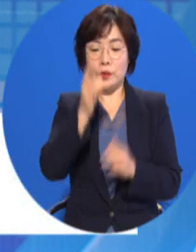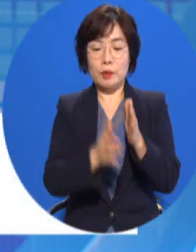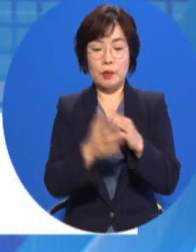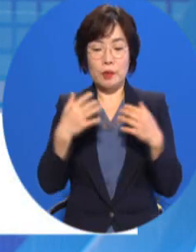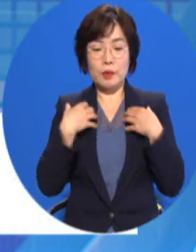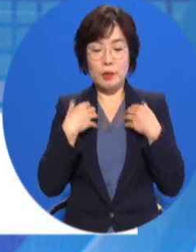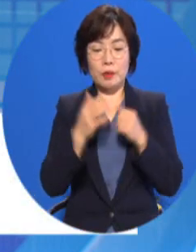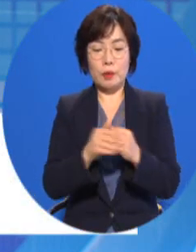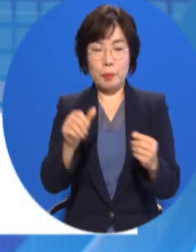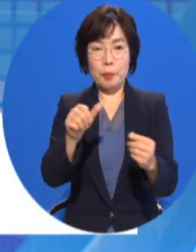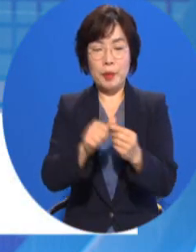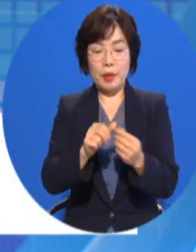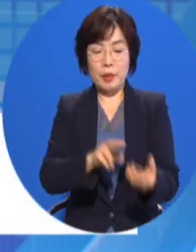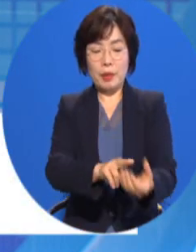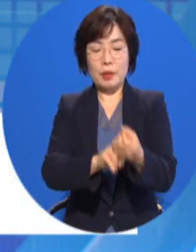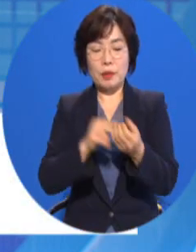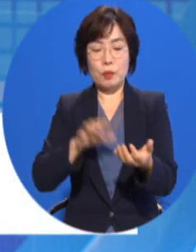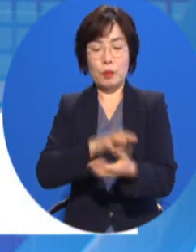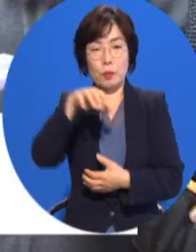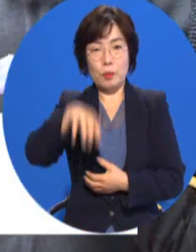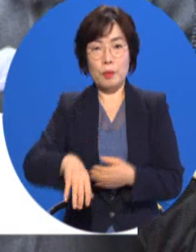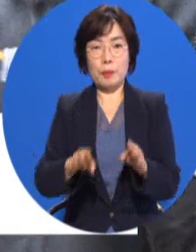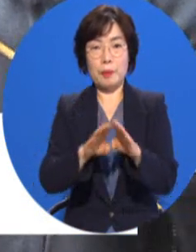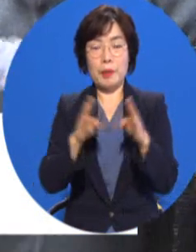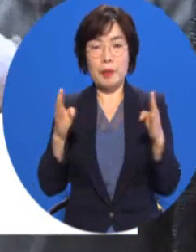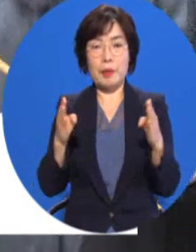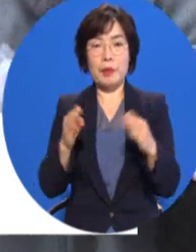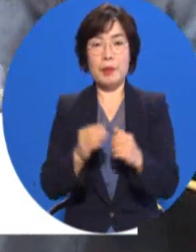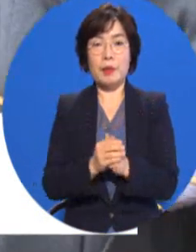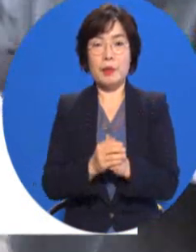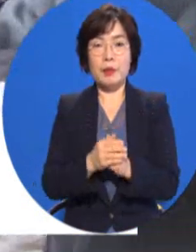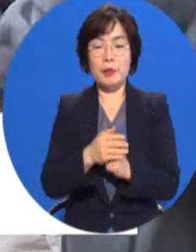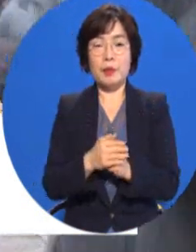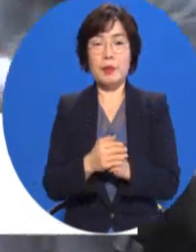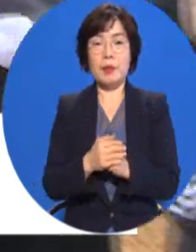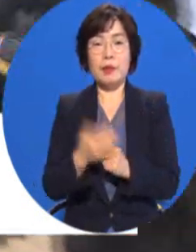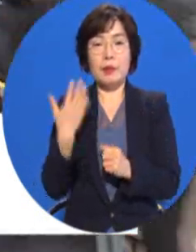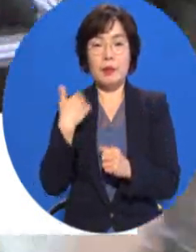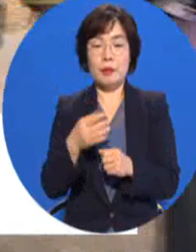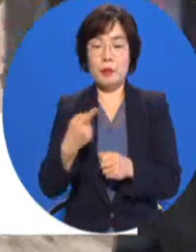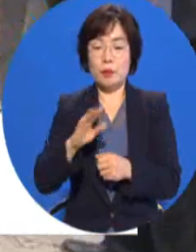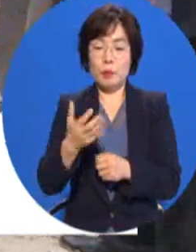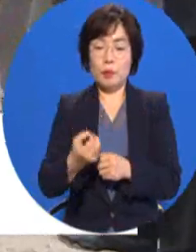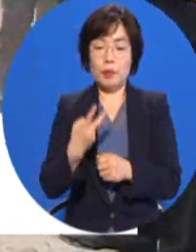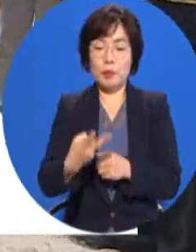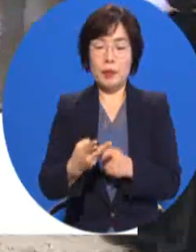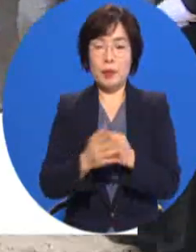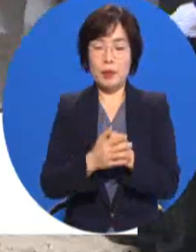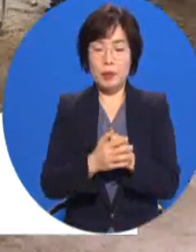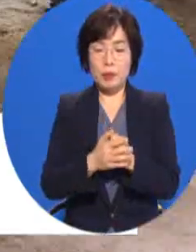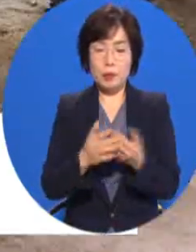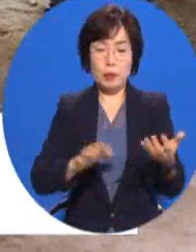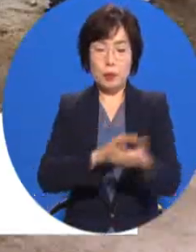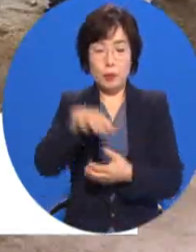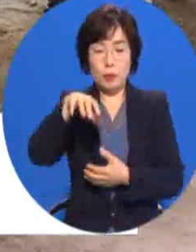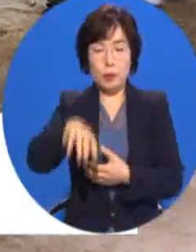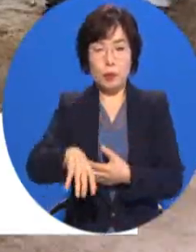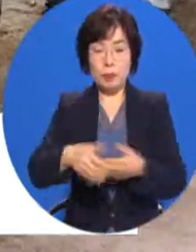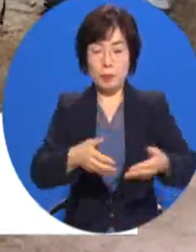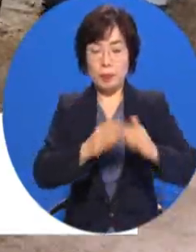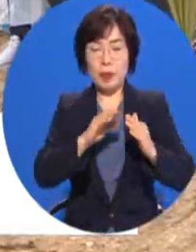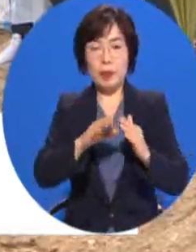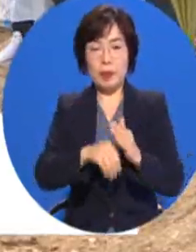순천시가 제5호 기적의 놀이터를 개장했습니다. 순천시는 지난 1992년 연향택지를 개발할